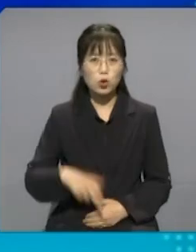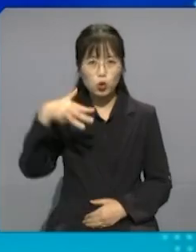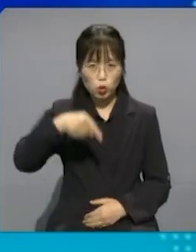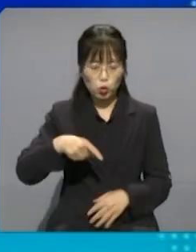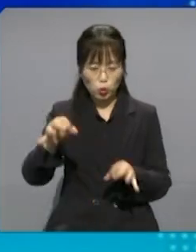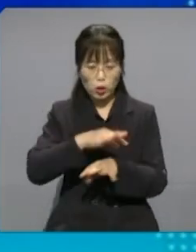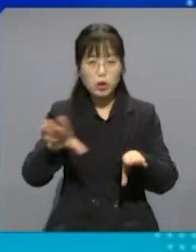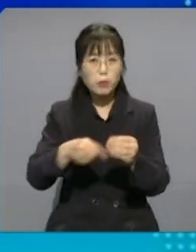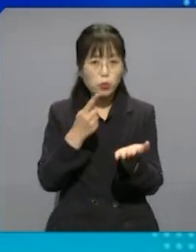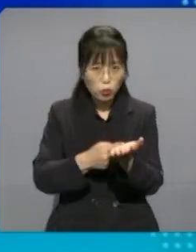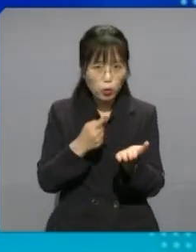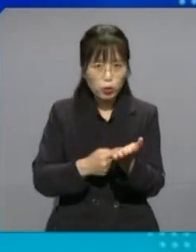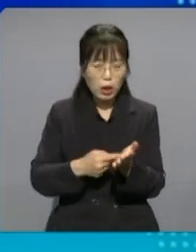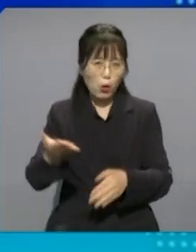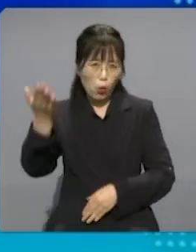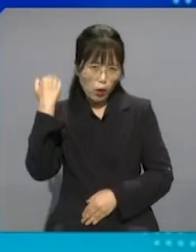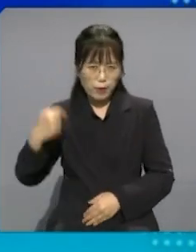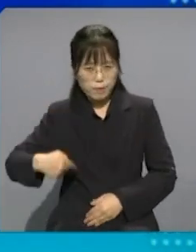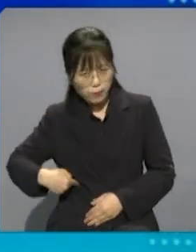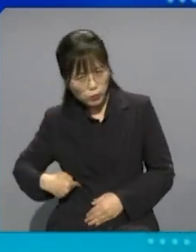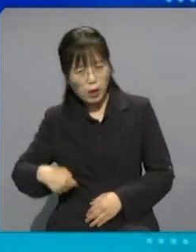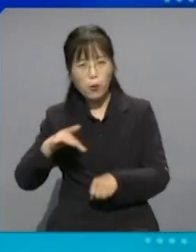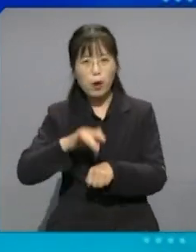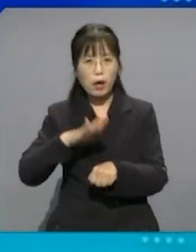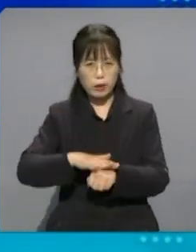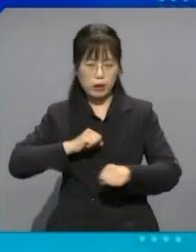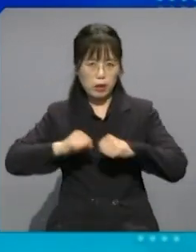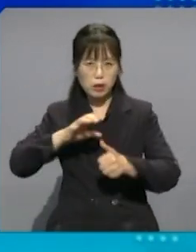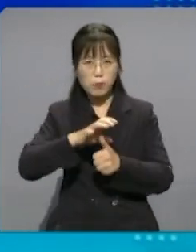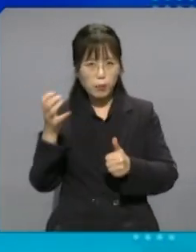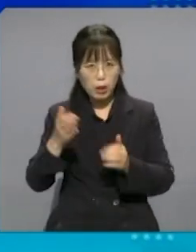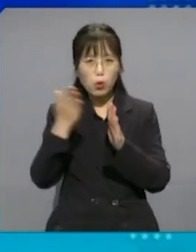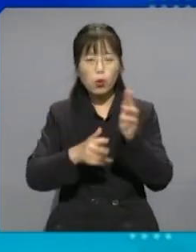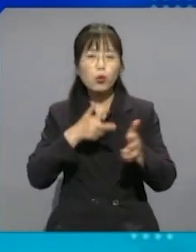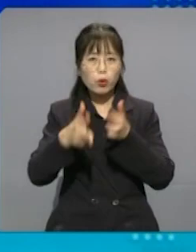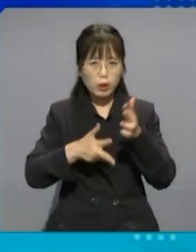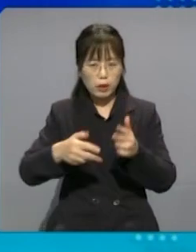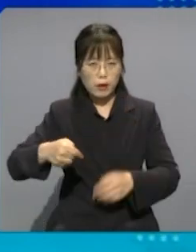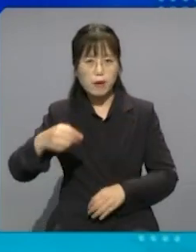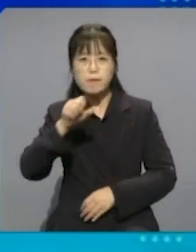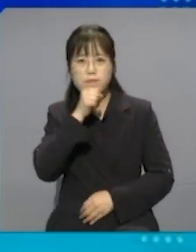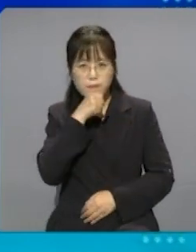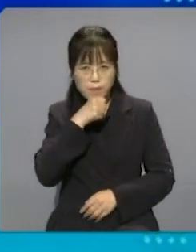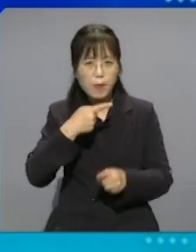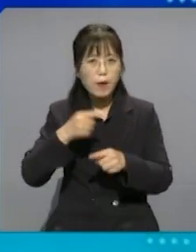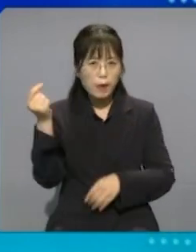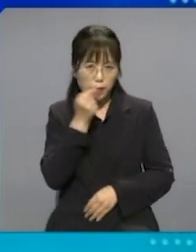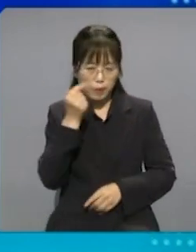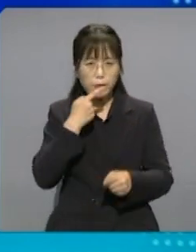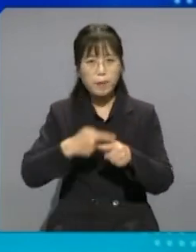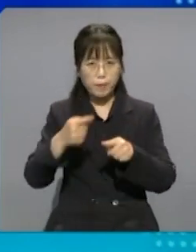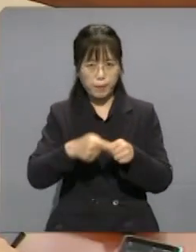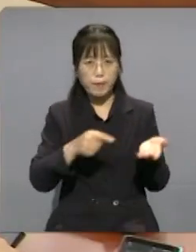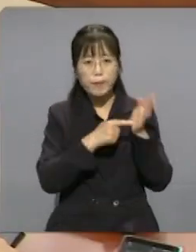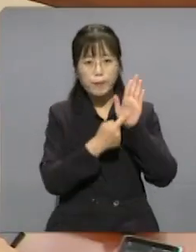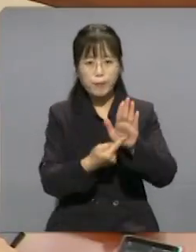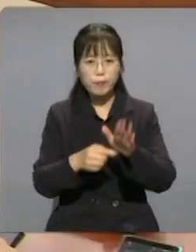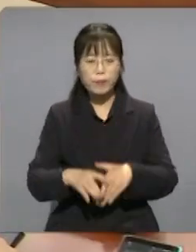추경호 경제부총리는 과거의 온정주의 관행에서 벗어나 공공기관의 실적을 엄격히 평가했다고 밝혔습니다.